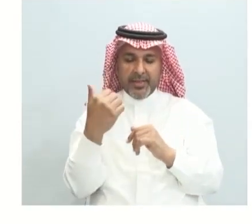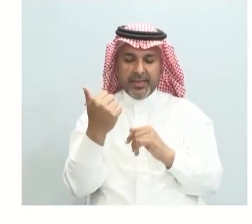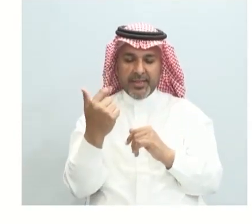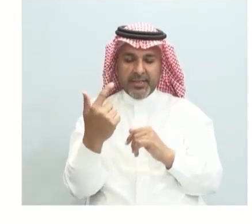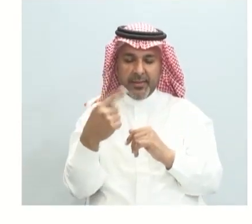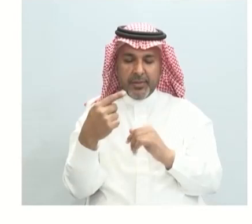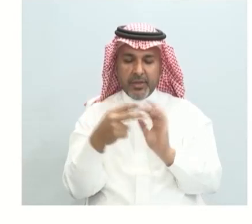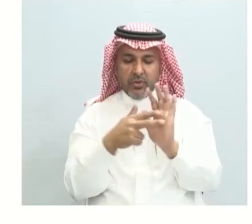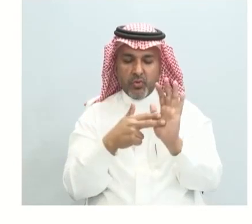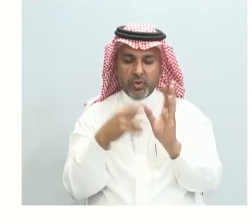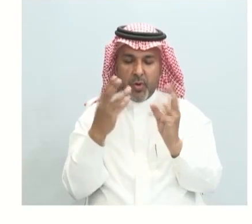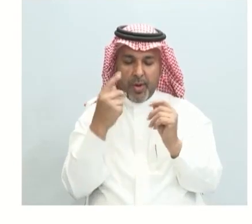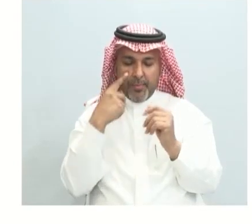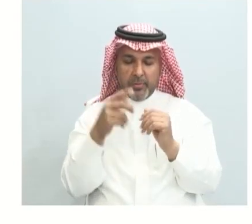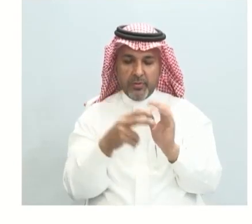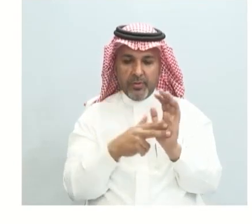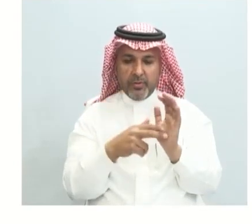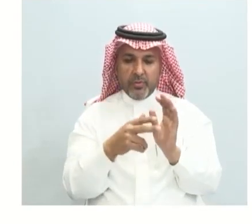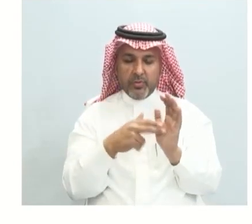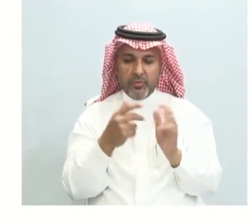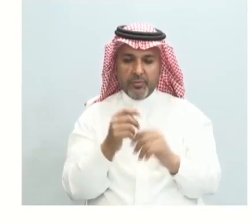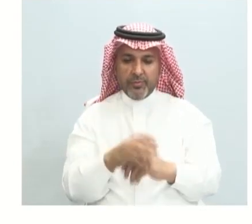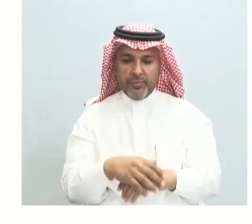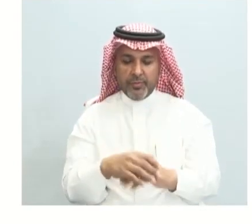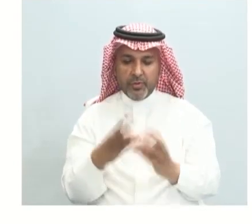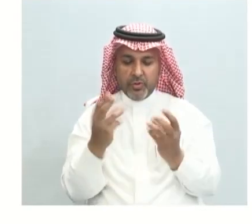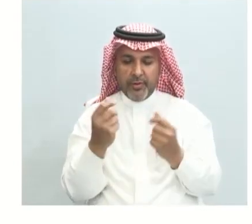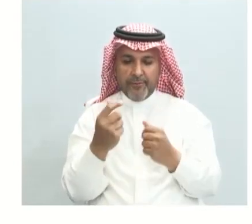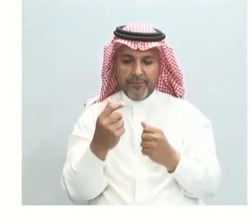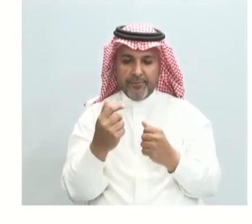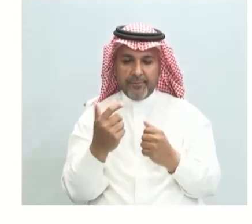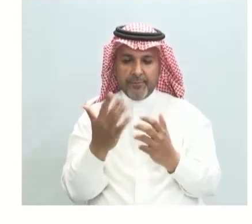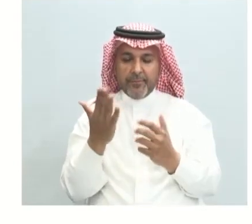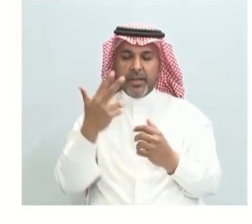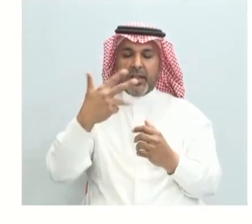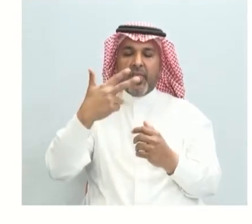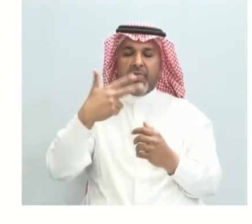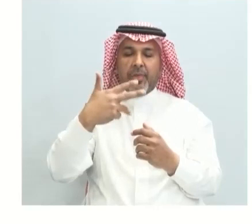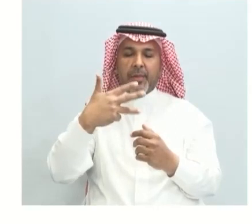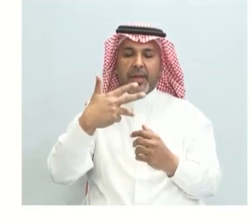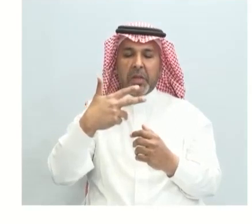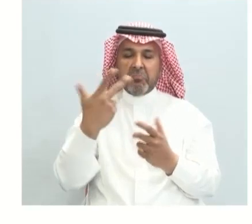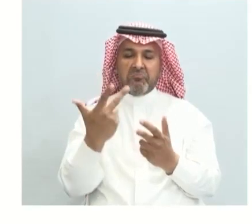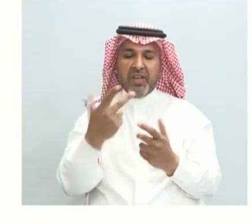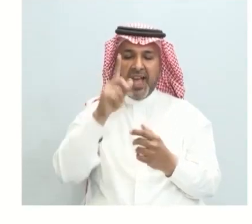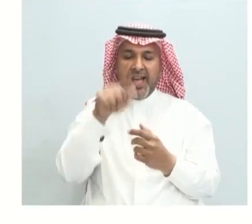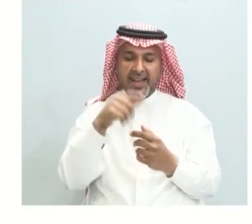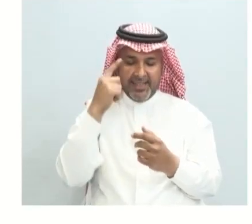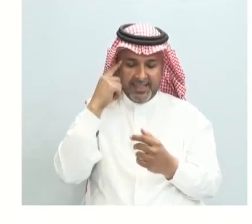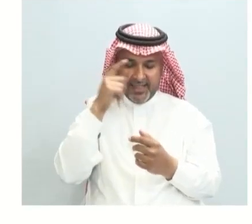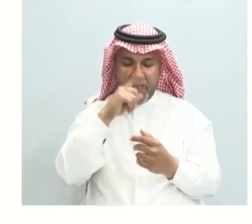4.17 صح ولا لا واقفل القوس هل يطلع 99 ما طلع 99 شوف طلع معي